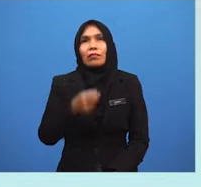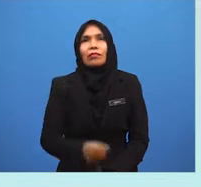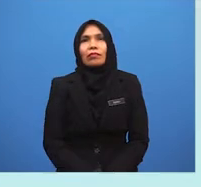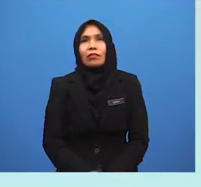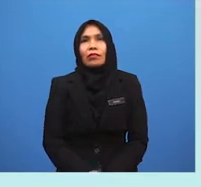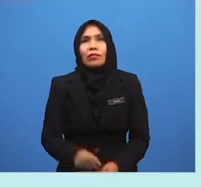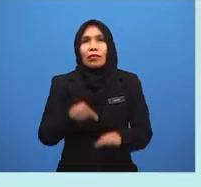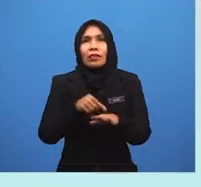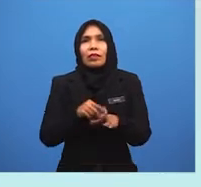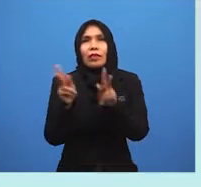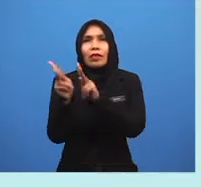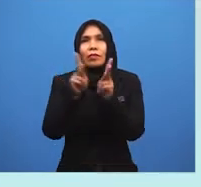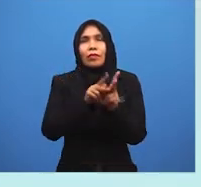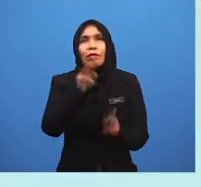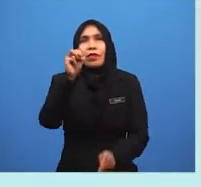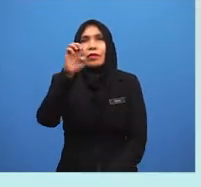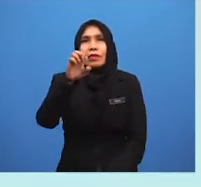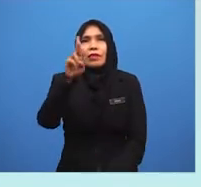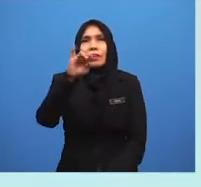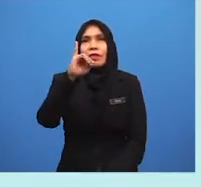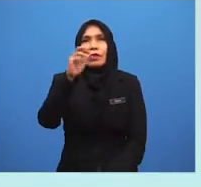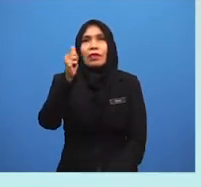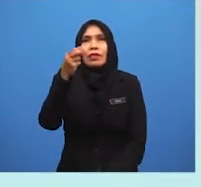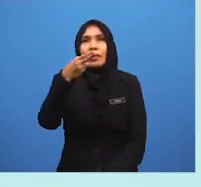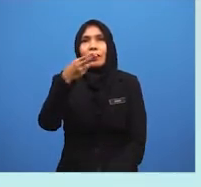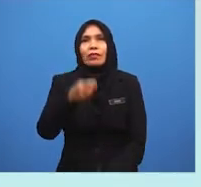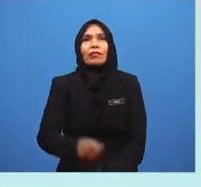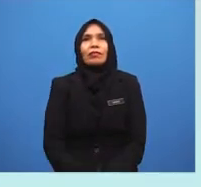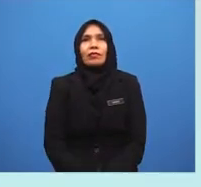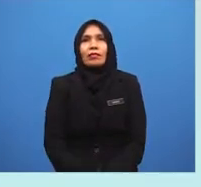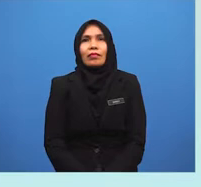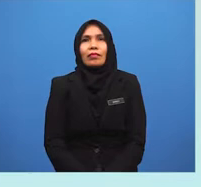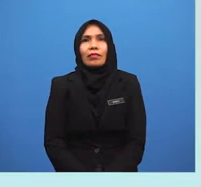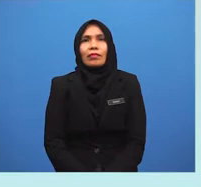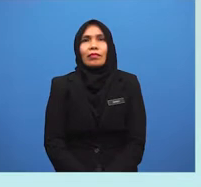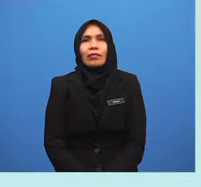Baik, cikgu berikan masa ya. Cuba fikir, murid-murid.